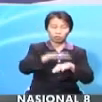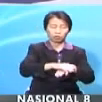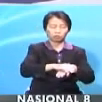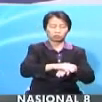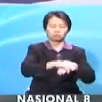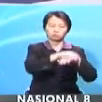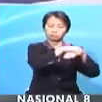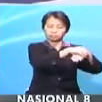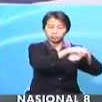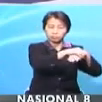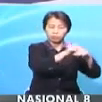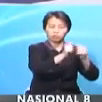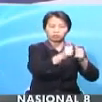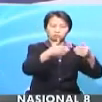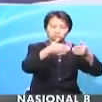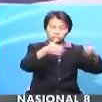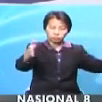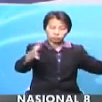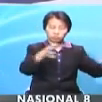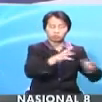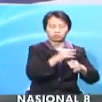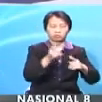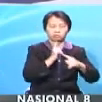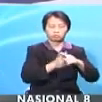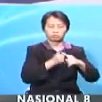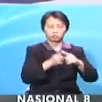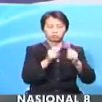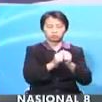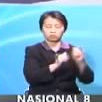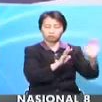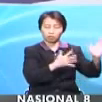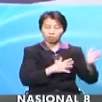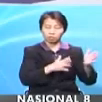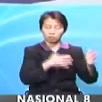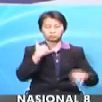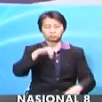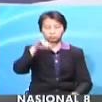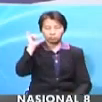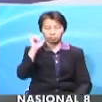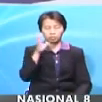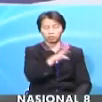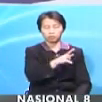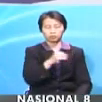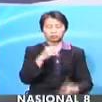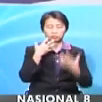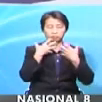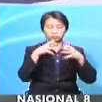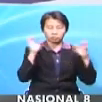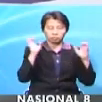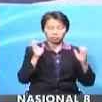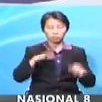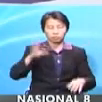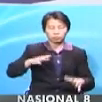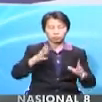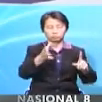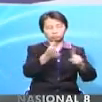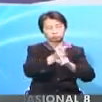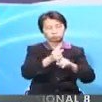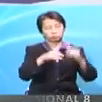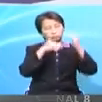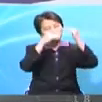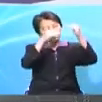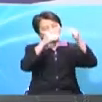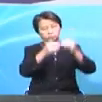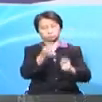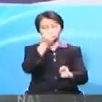pada aksi pembukaan dan seri menentang Argentina semalam malah ada belum mencapai tahap yang